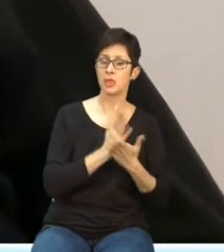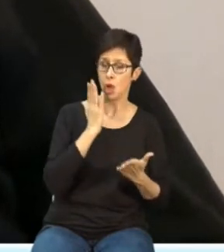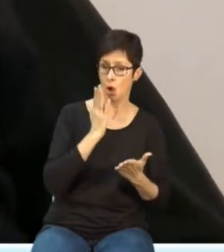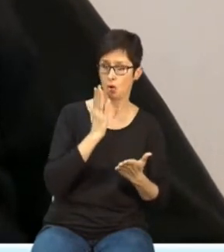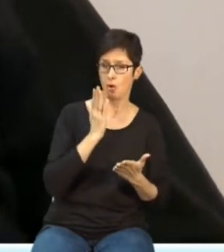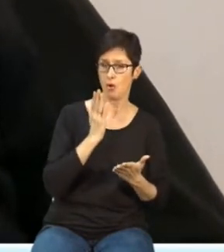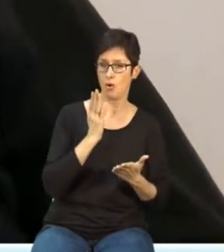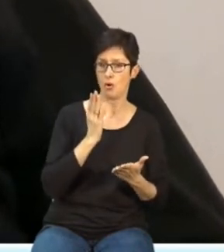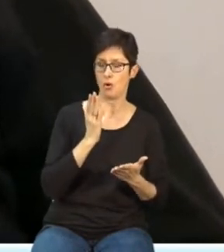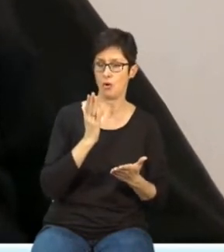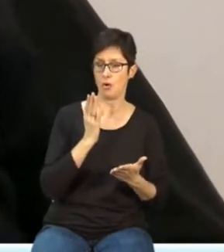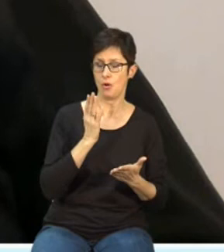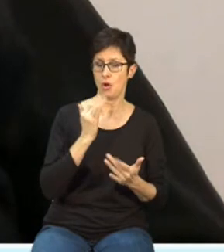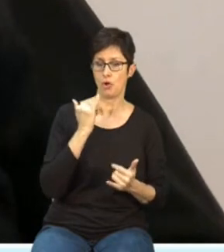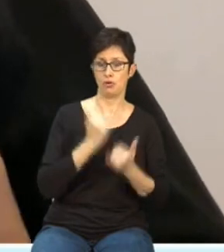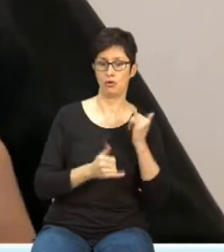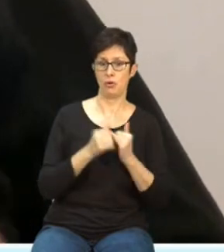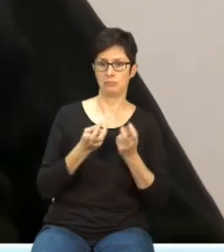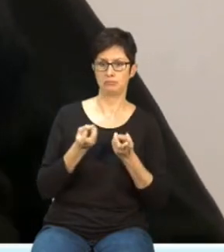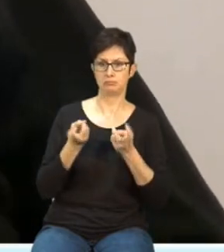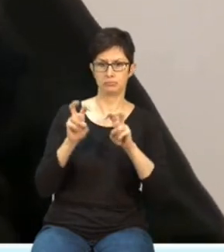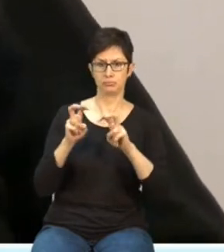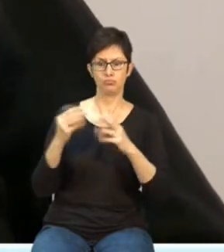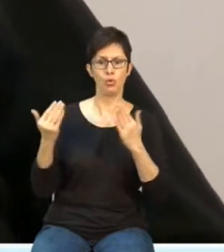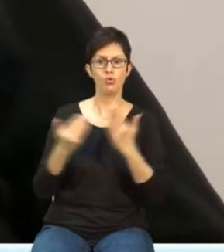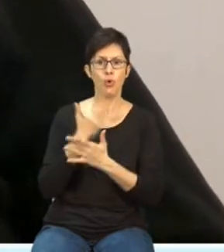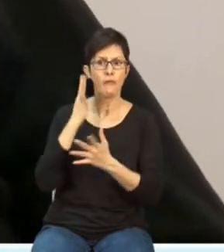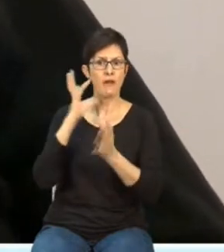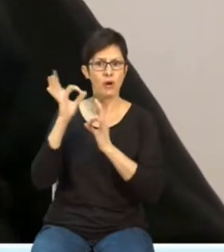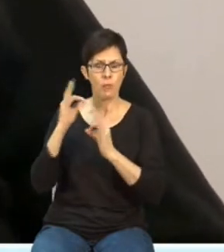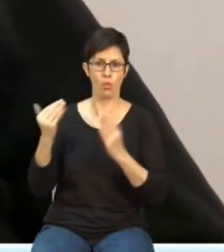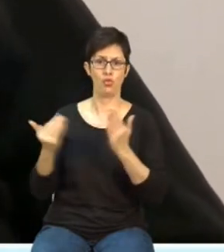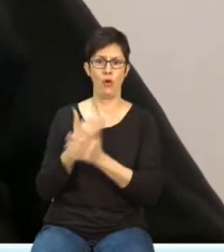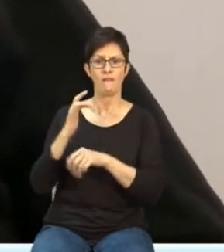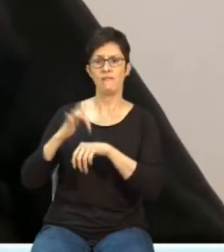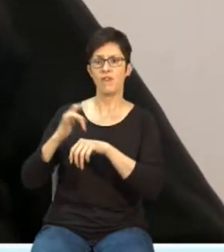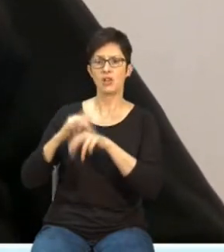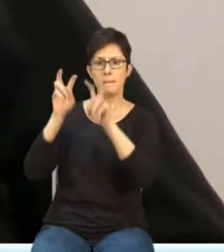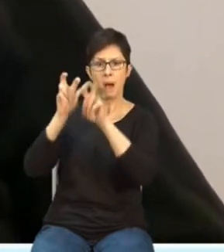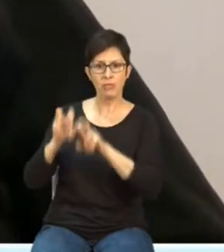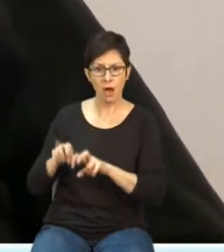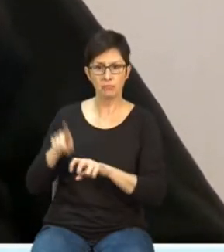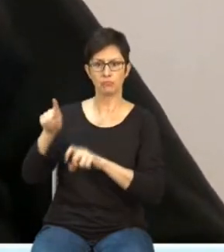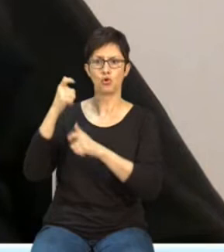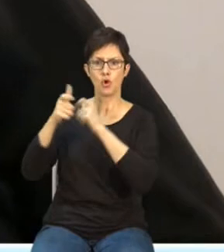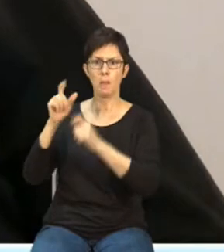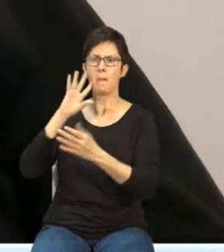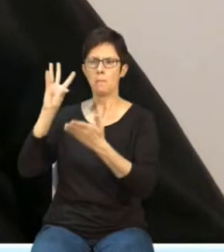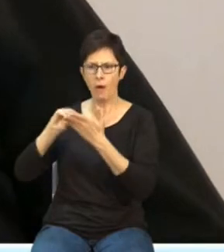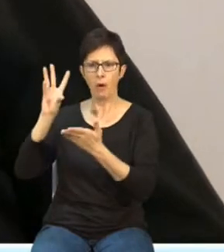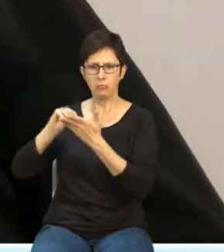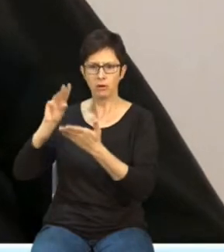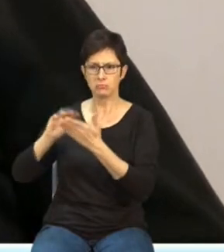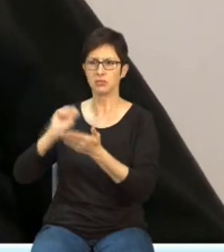kiedy pojawią się nowe dość doniesienia nowe wyniki badań naukowych które są powtarzalne które są